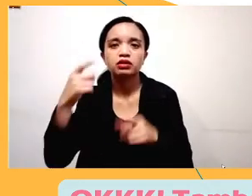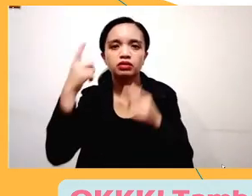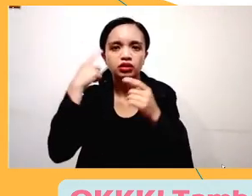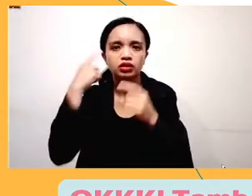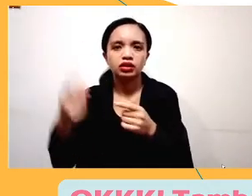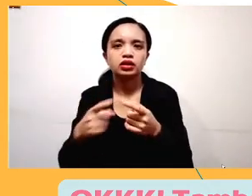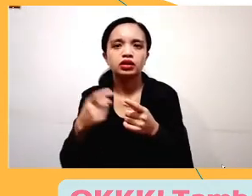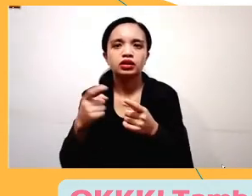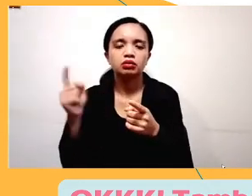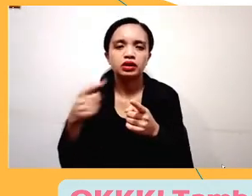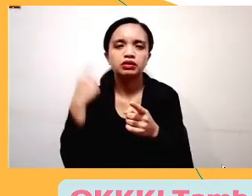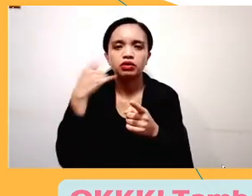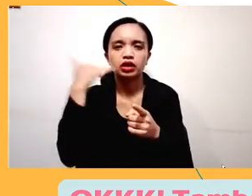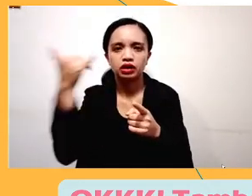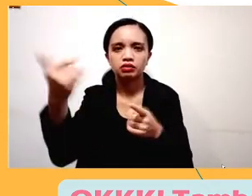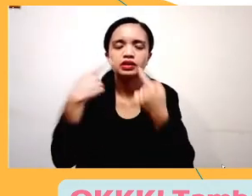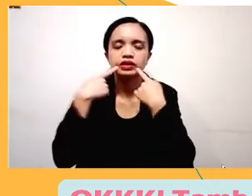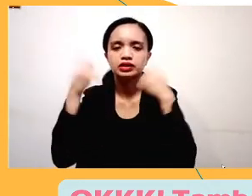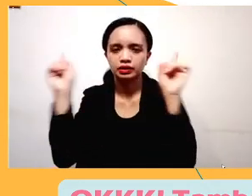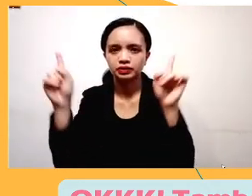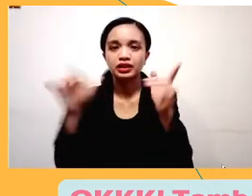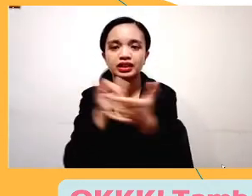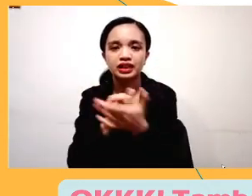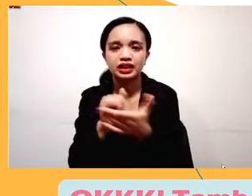naman panghabang buhay. Sorry for that term. Yung